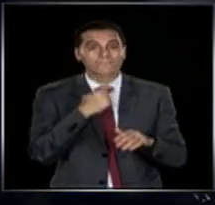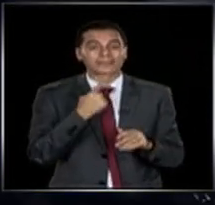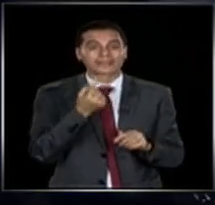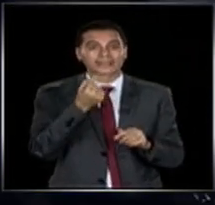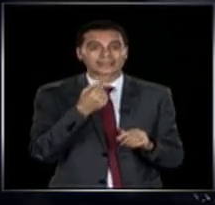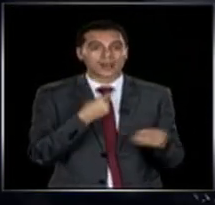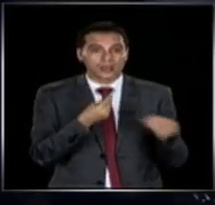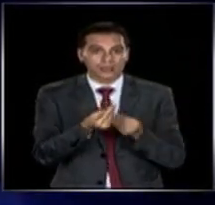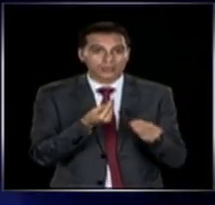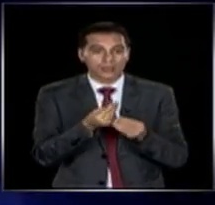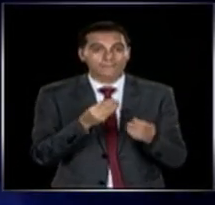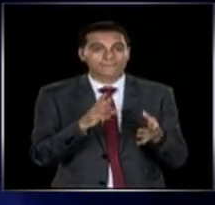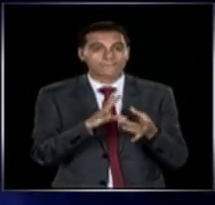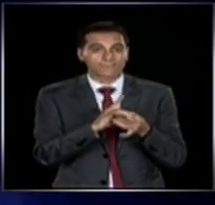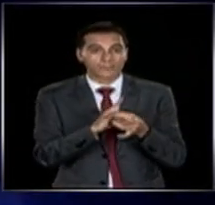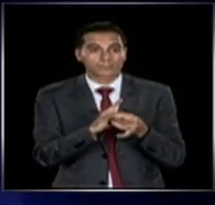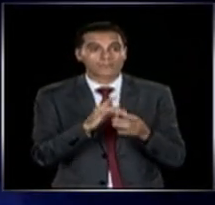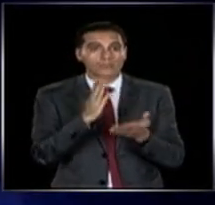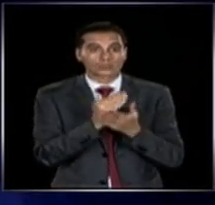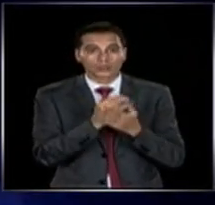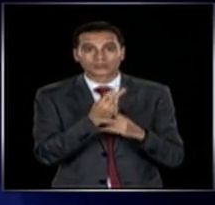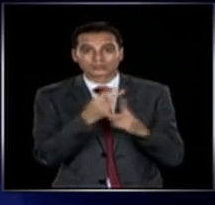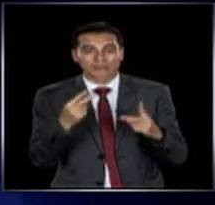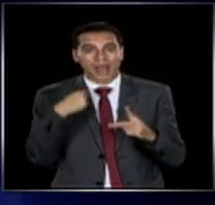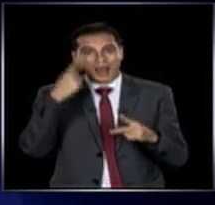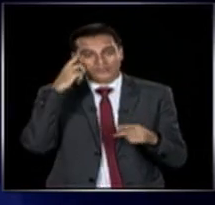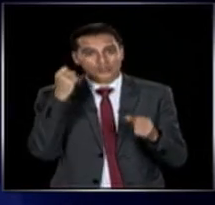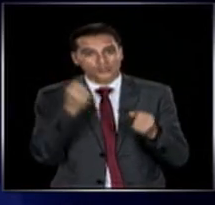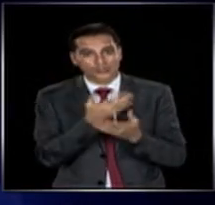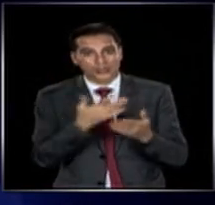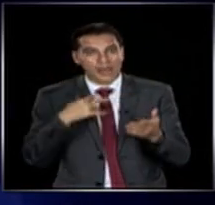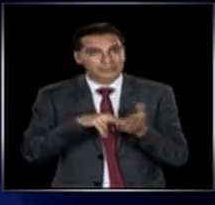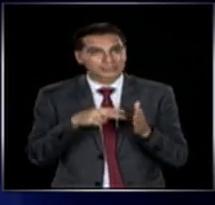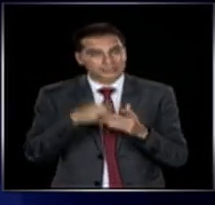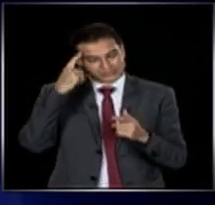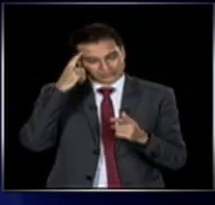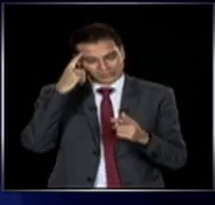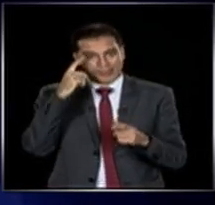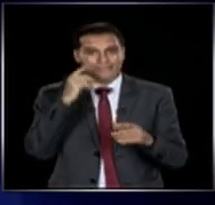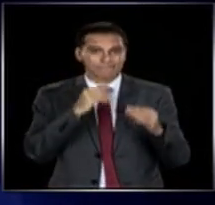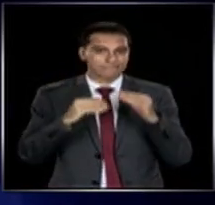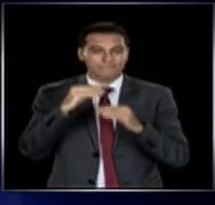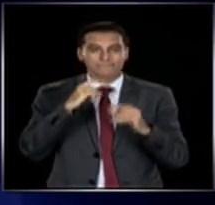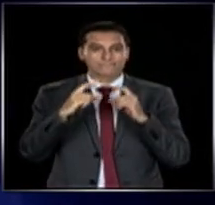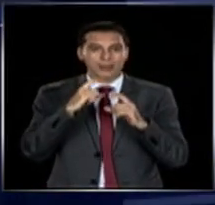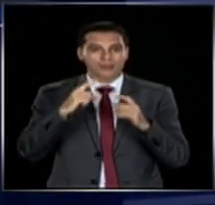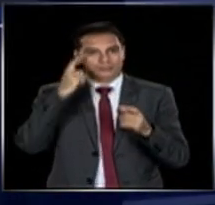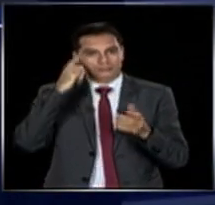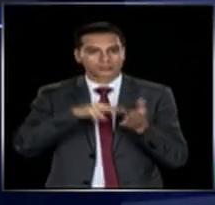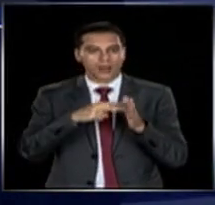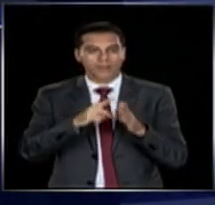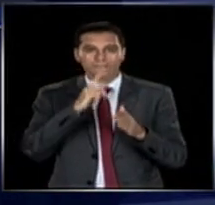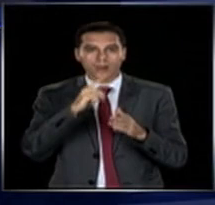وسيلة مواصلات، ده كان رد فعل تلقائي وسريع انه الزملاء في البنك قدموا المساعدة المطلوبة في حينها